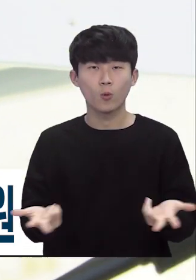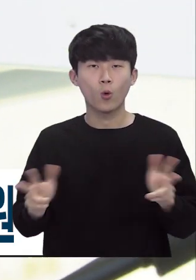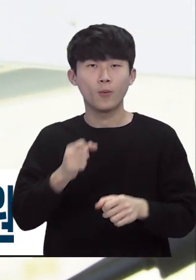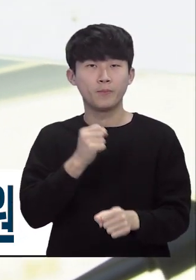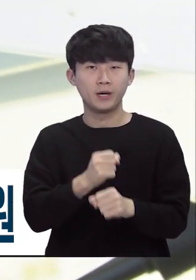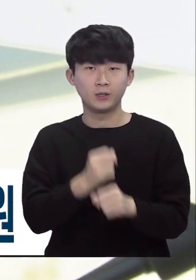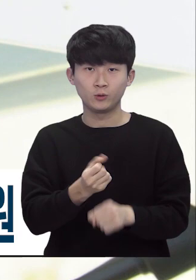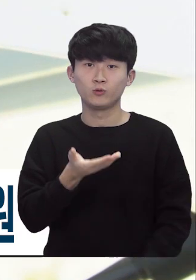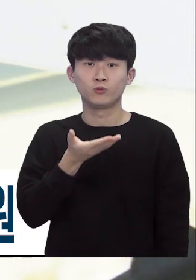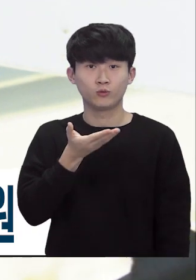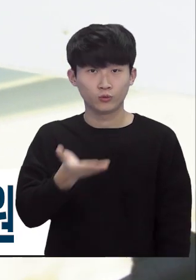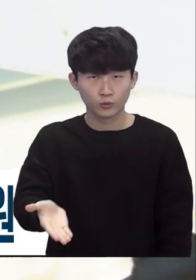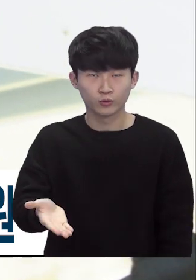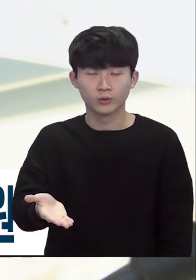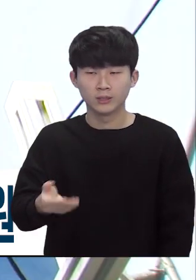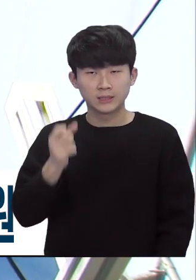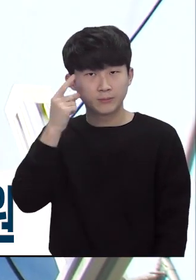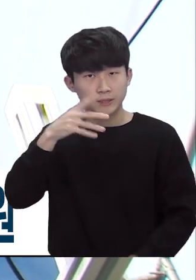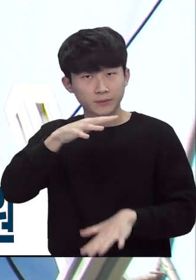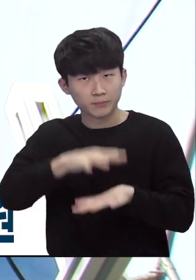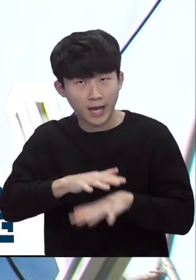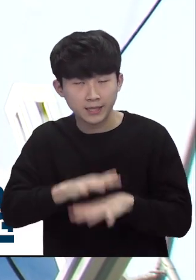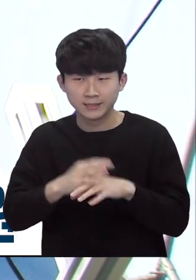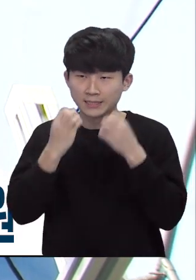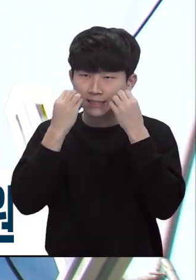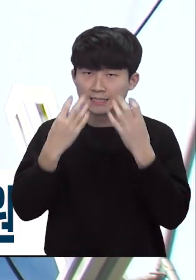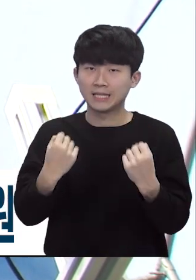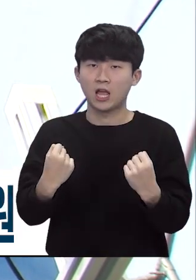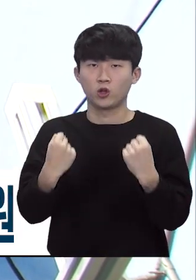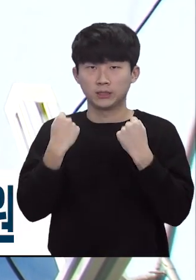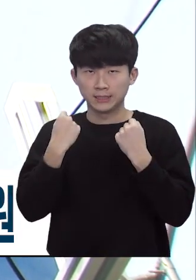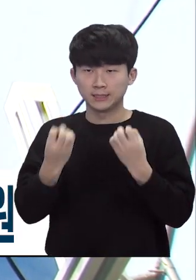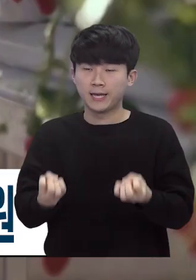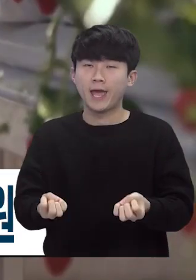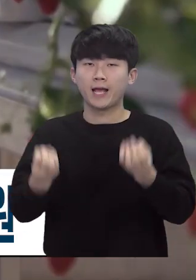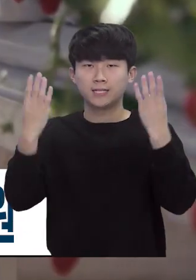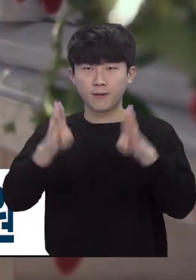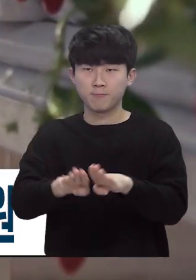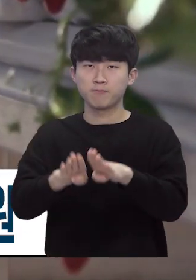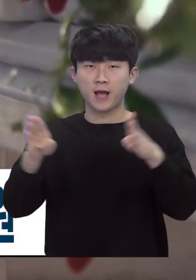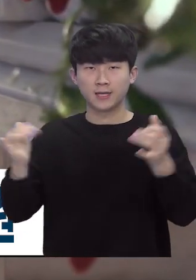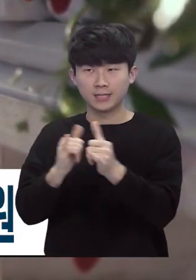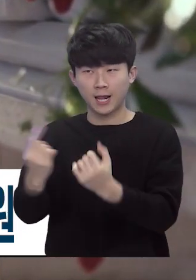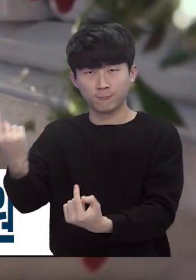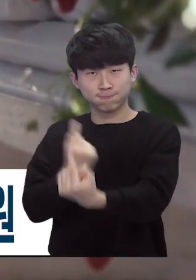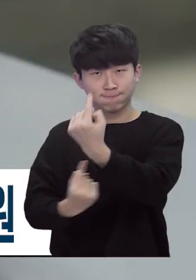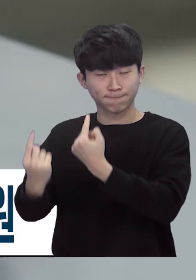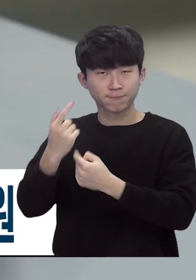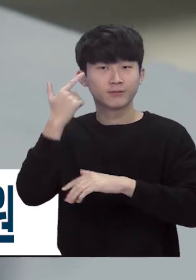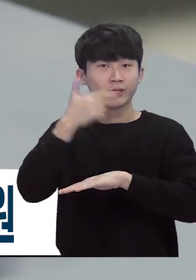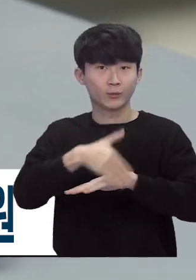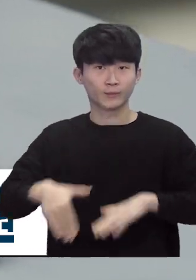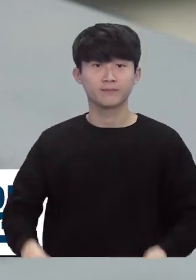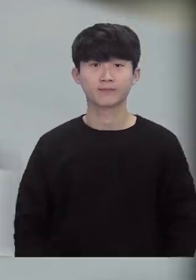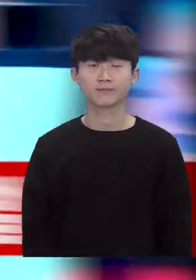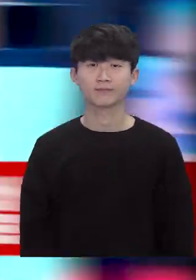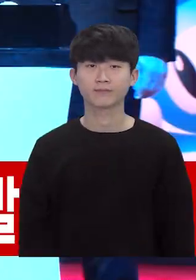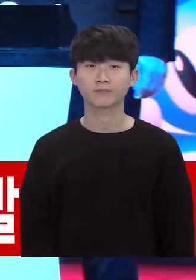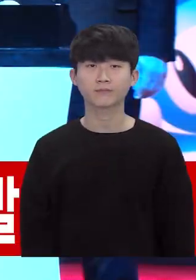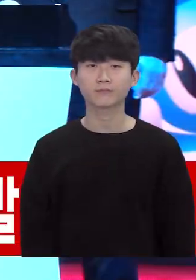조성하고 친환경 농업체험단지를 만들어 첨단 스마트팜, 신재생에너지 엑스포 개최도 추진할